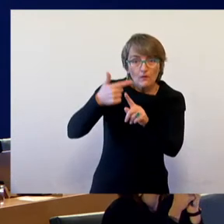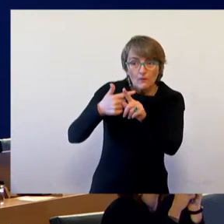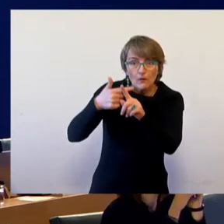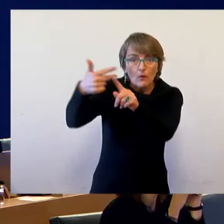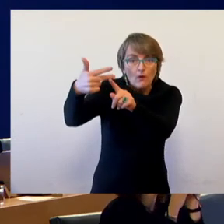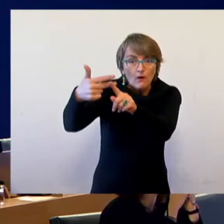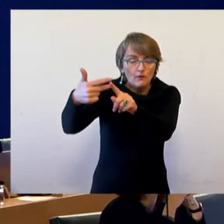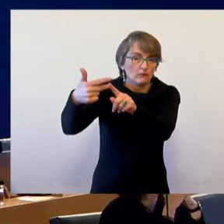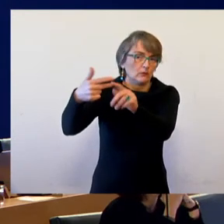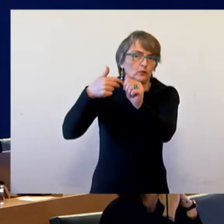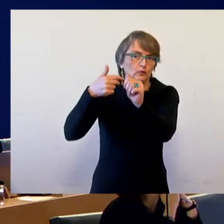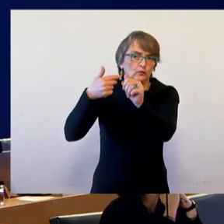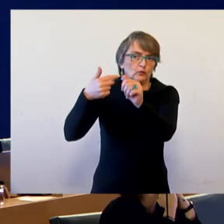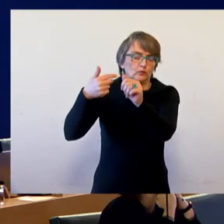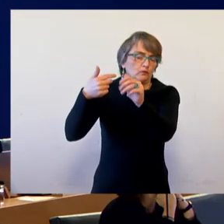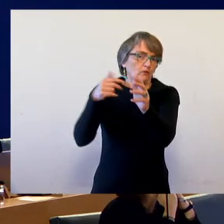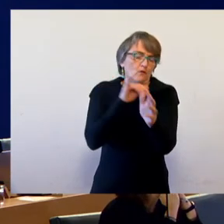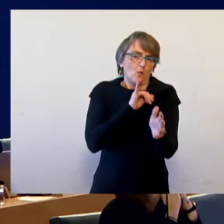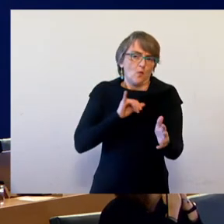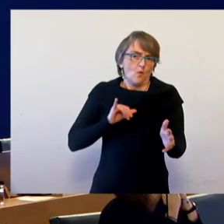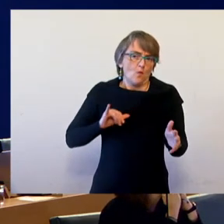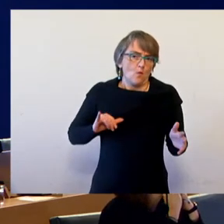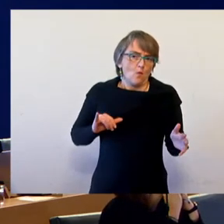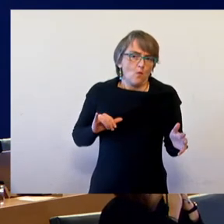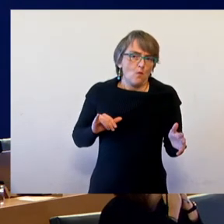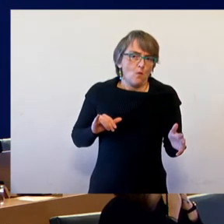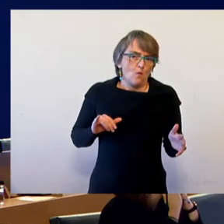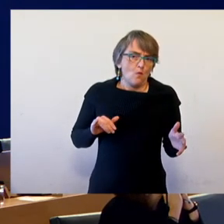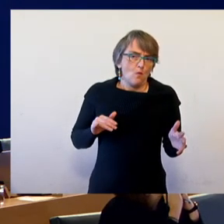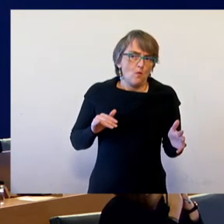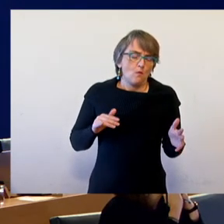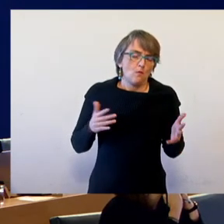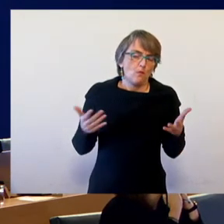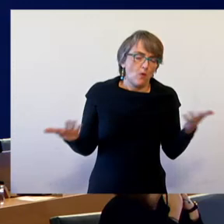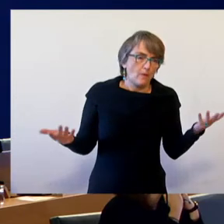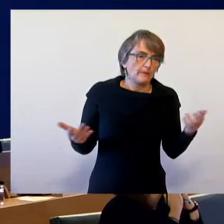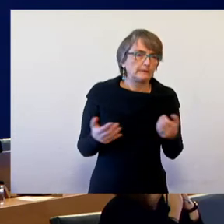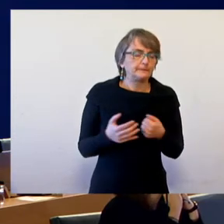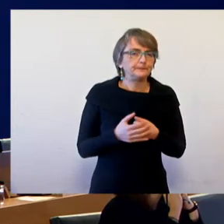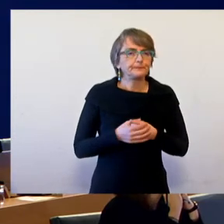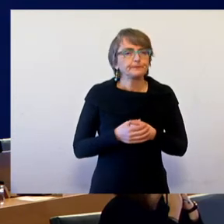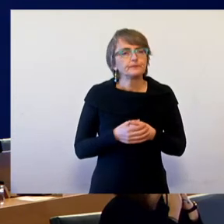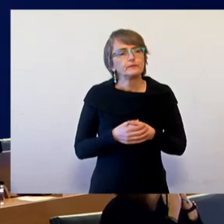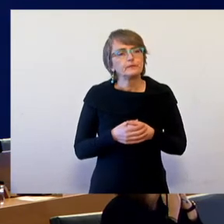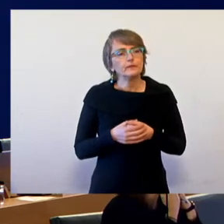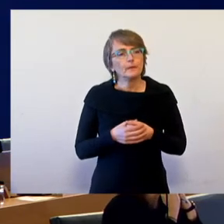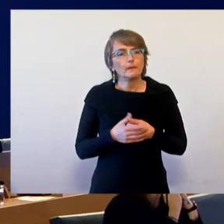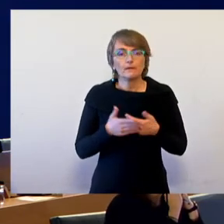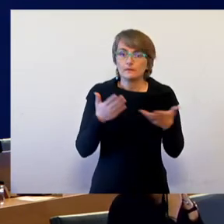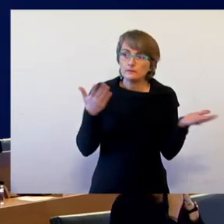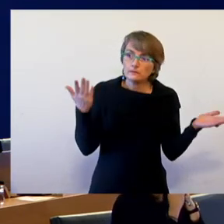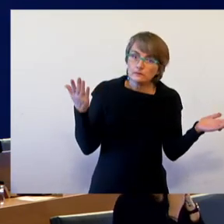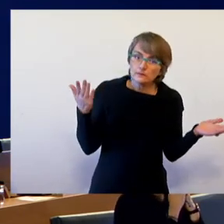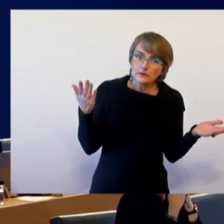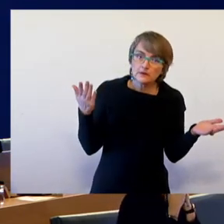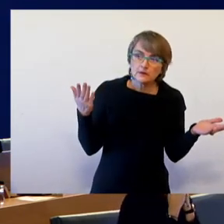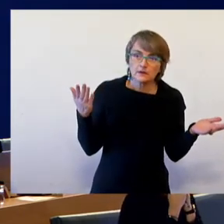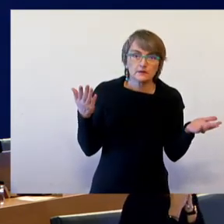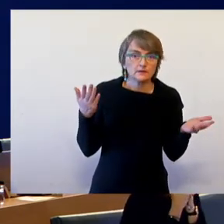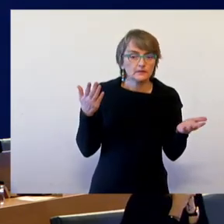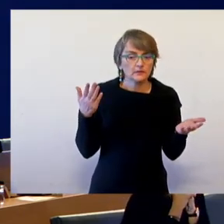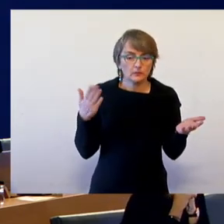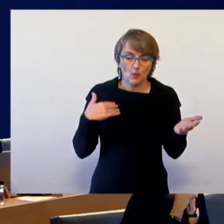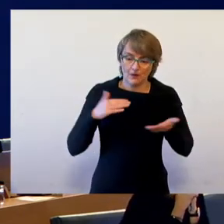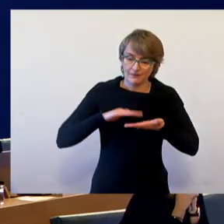énorme. Bon. Moi, je veux bien, je me féliciterai si, et je vous féliciterai si